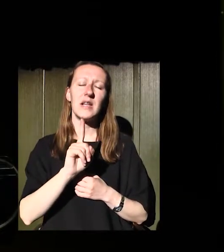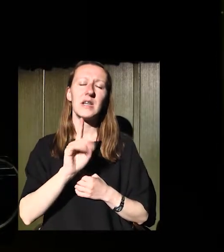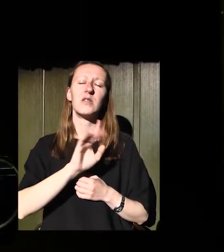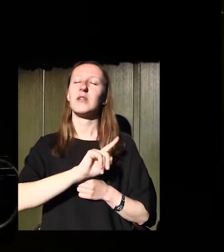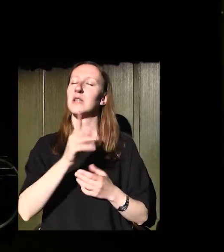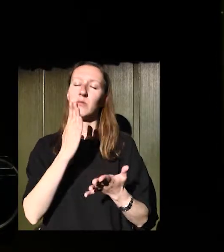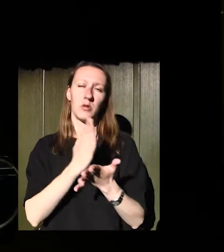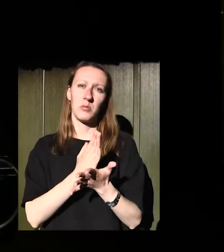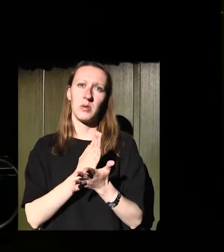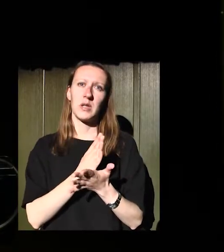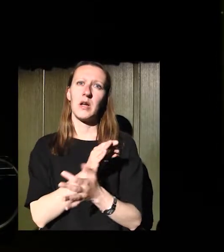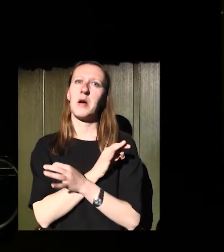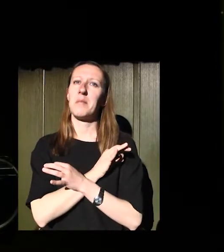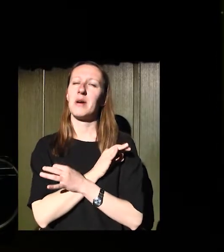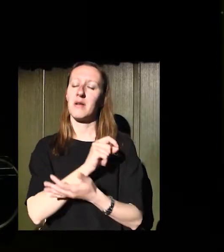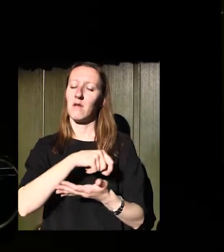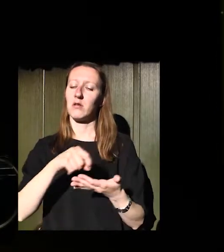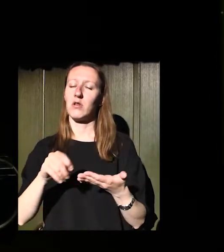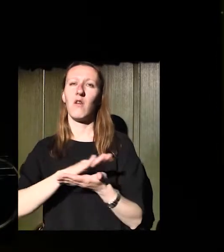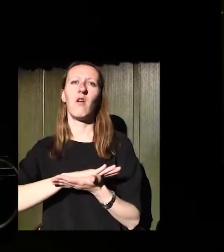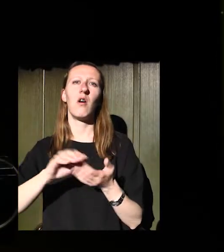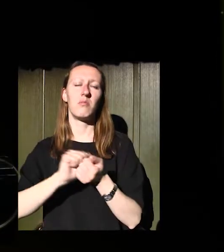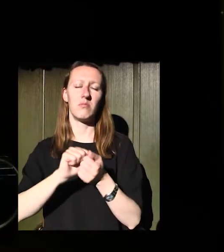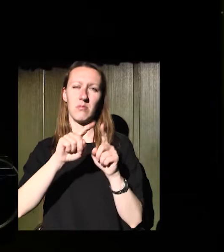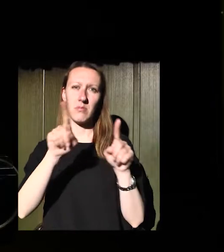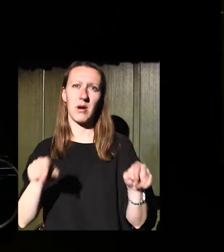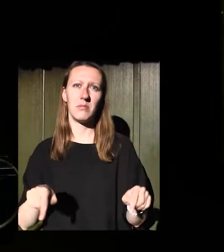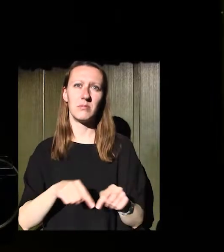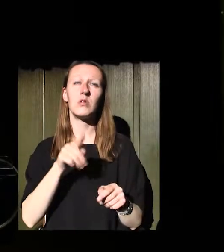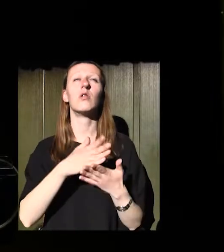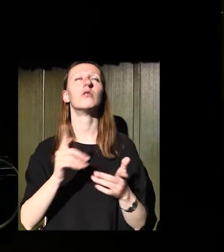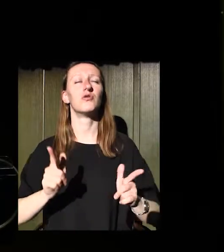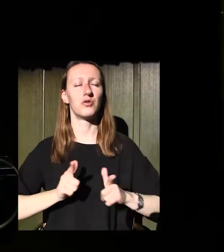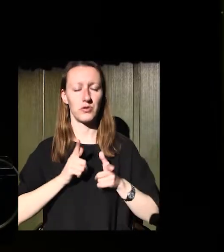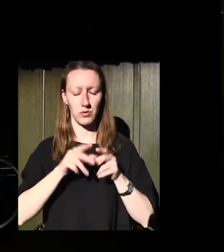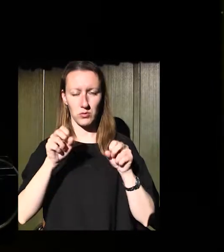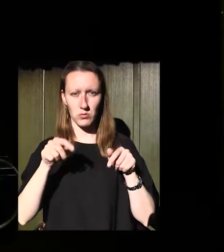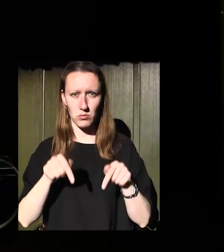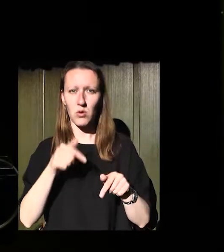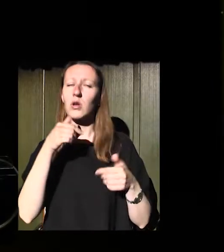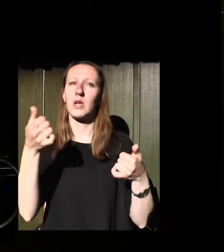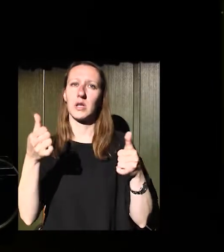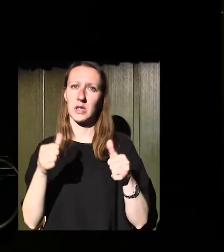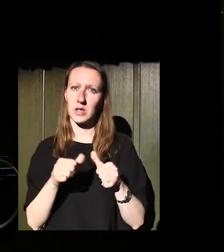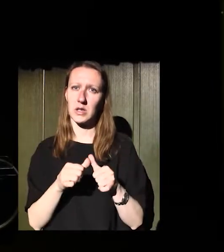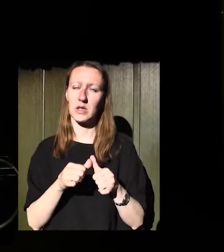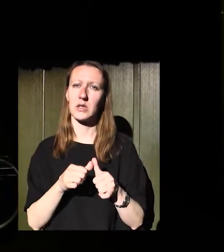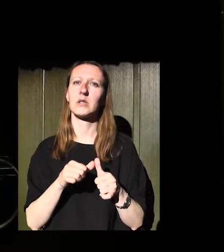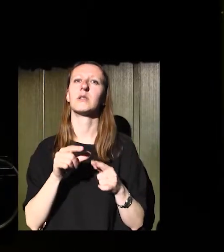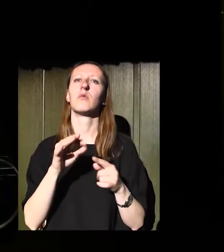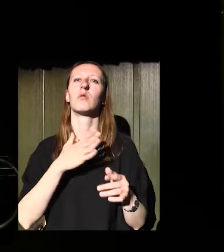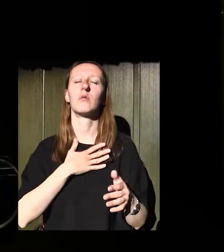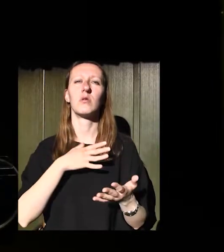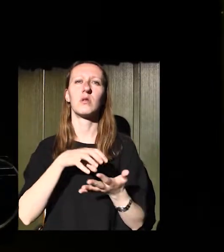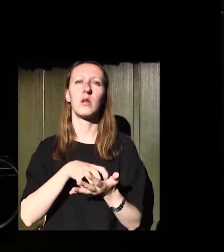nisu, ne smiju biti mrtvo slovo na papiru. Već je to način života u Puli i u Istri,